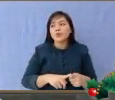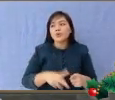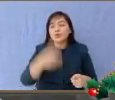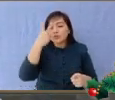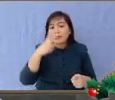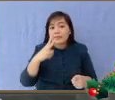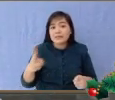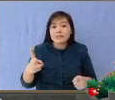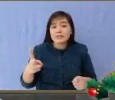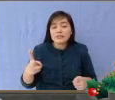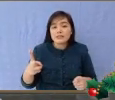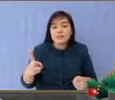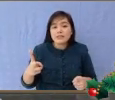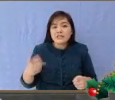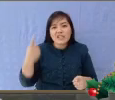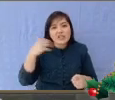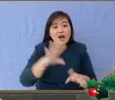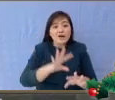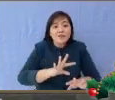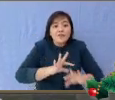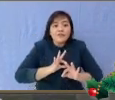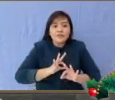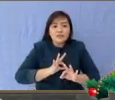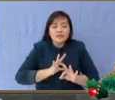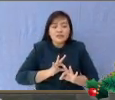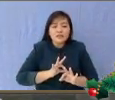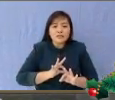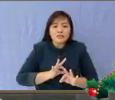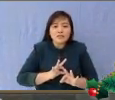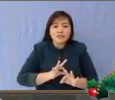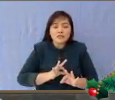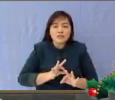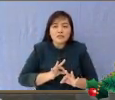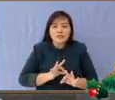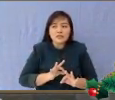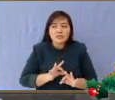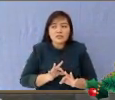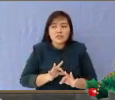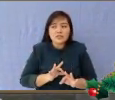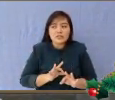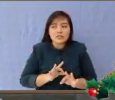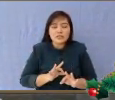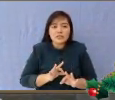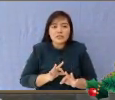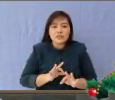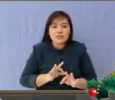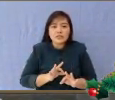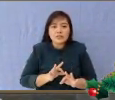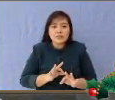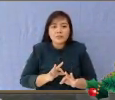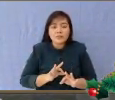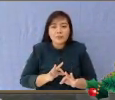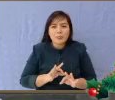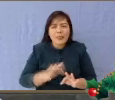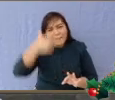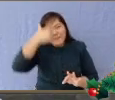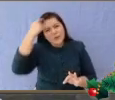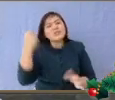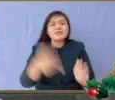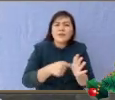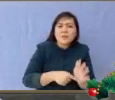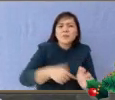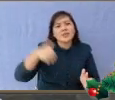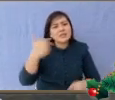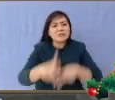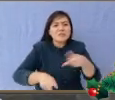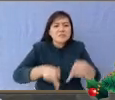exaggeration and fear mongers of those who use the pains of others for their benefit. Now, ano po yung gusto kong